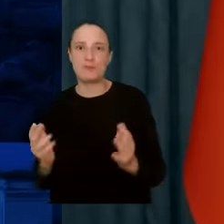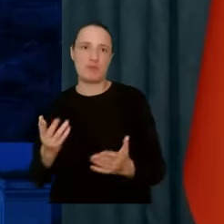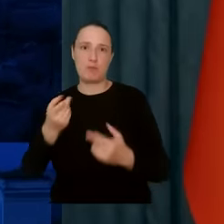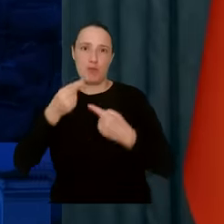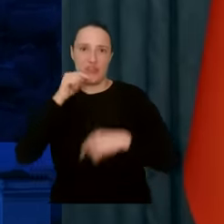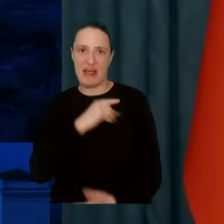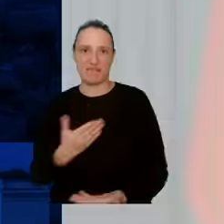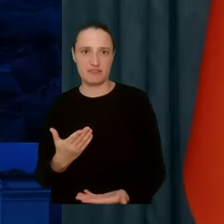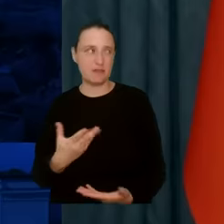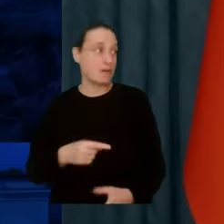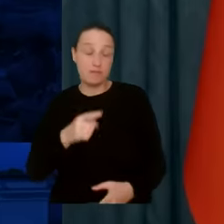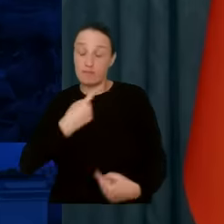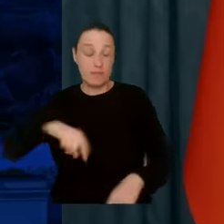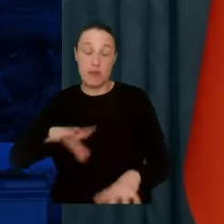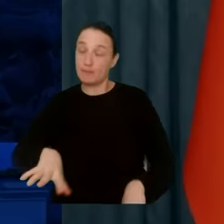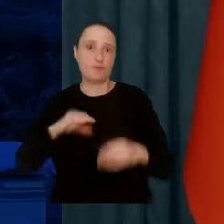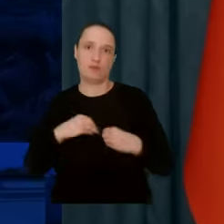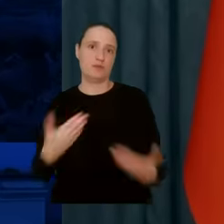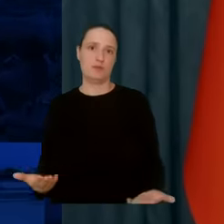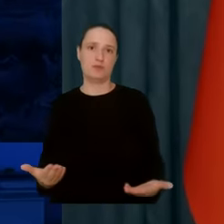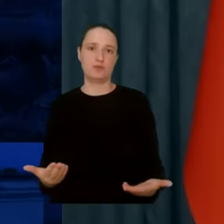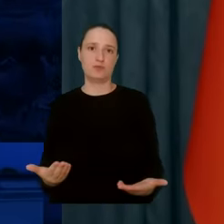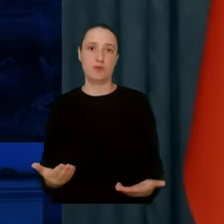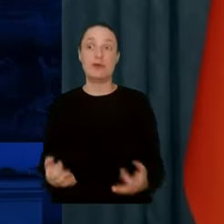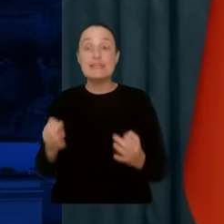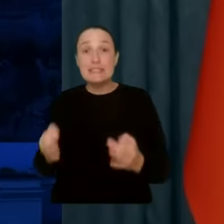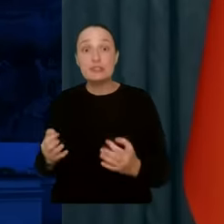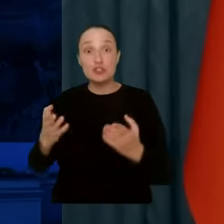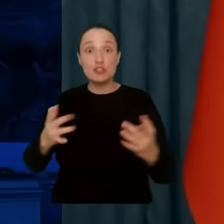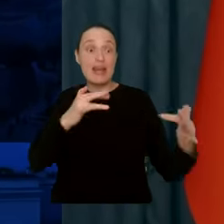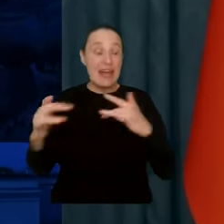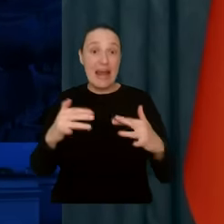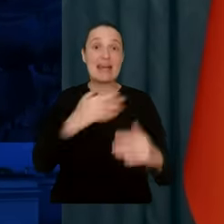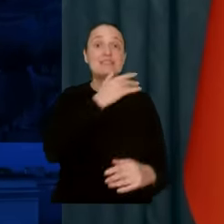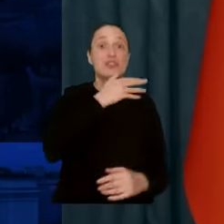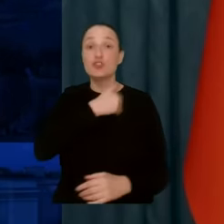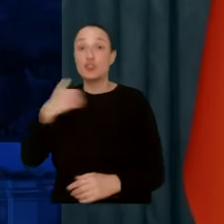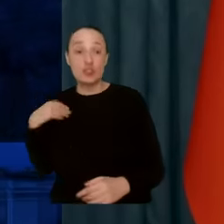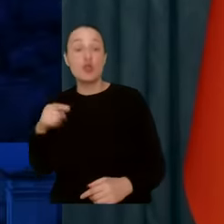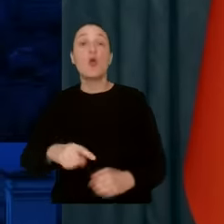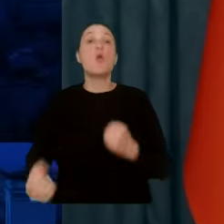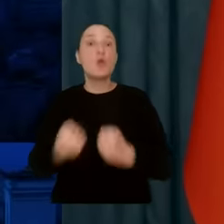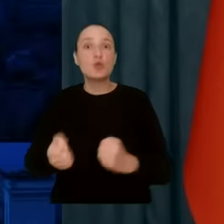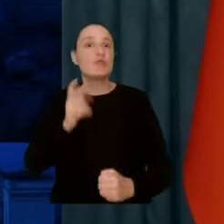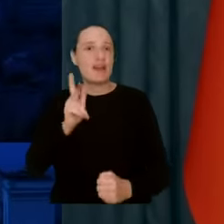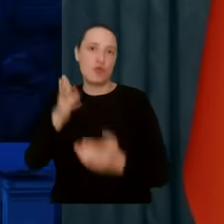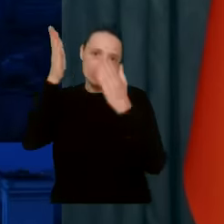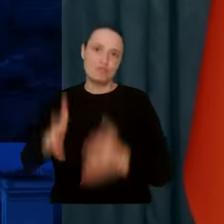co jest nie do przyjęcia. Dzisiaj mogę powiedzieć, pan ambasador te relacje utrudnia. Bardzo znacząco je